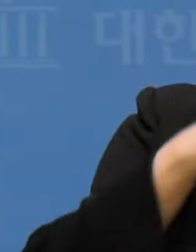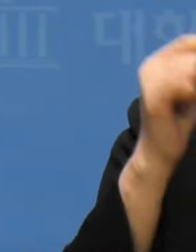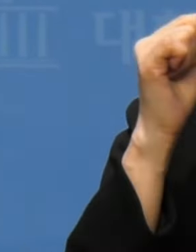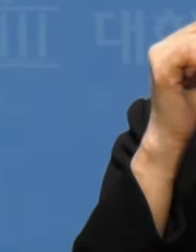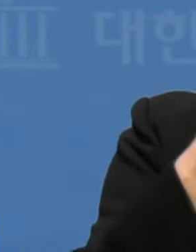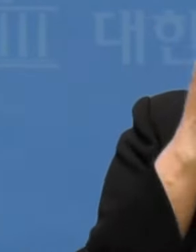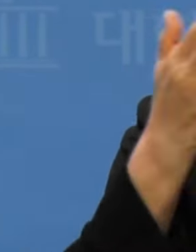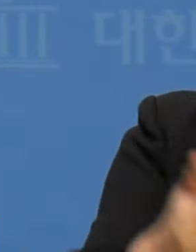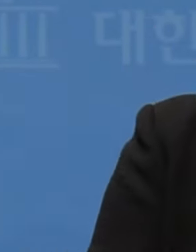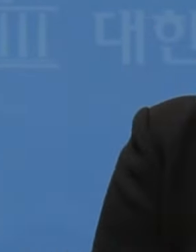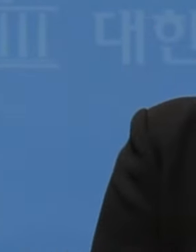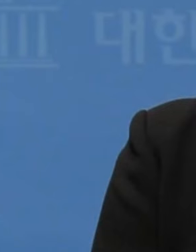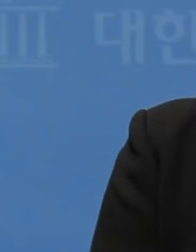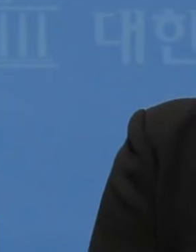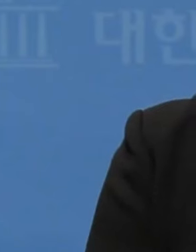강화하겠습니다.